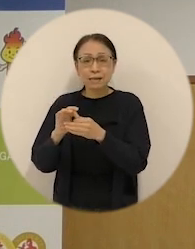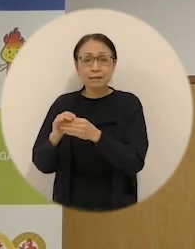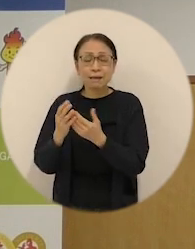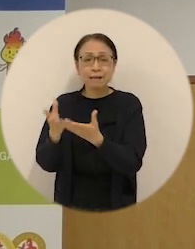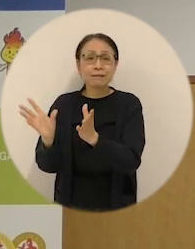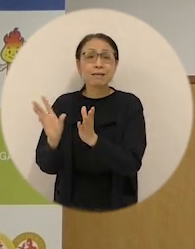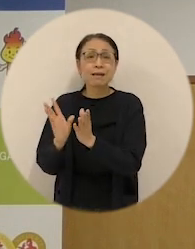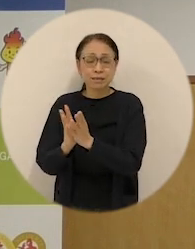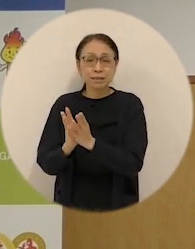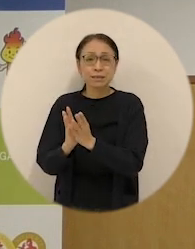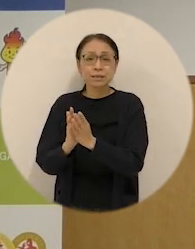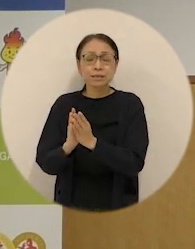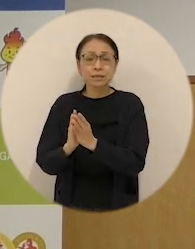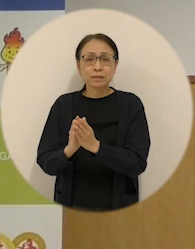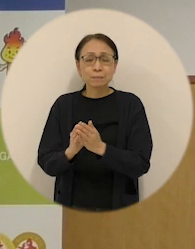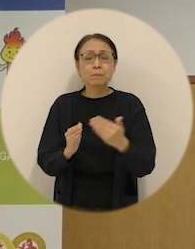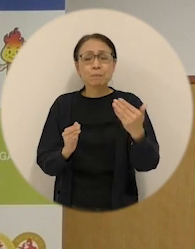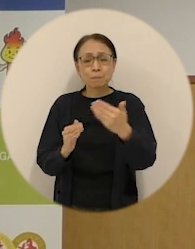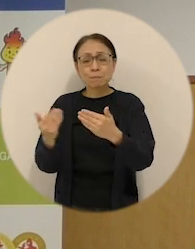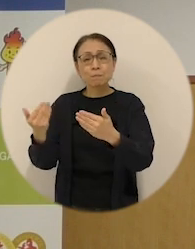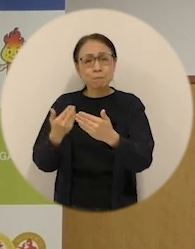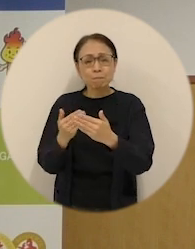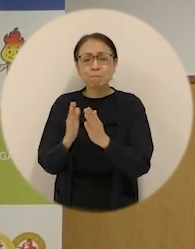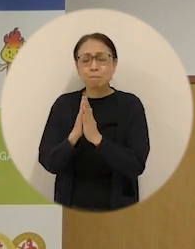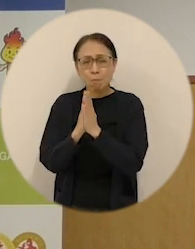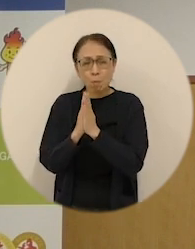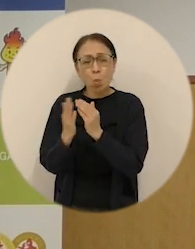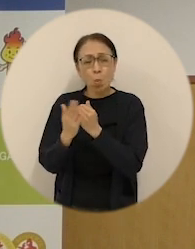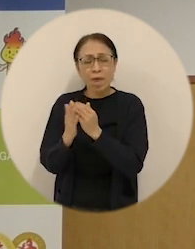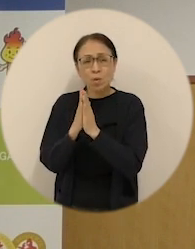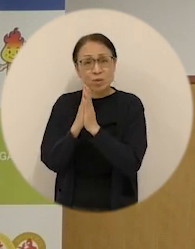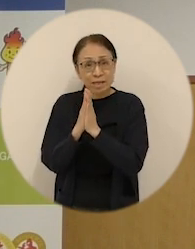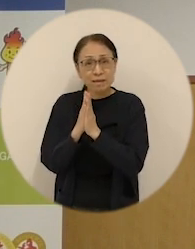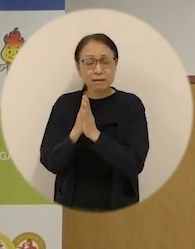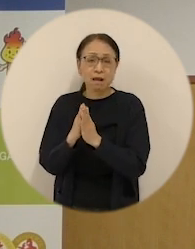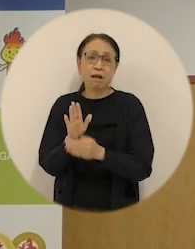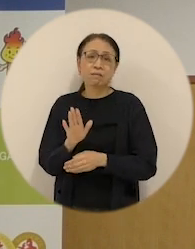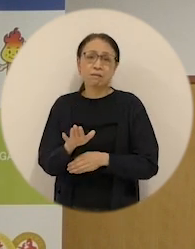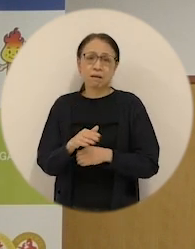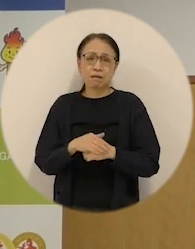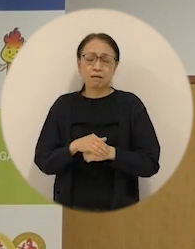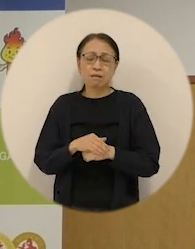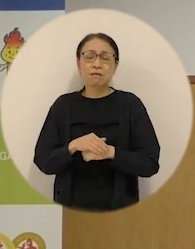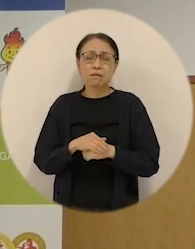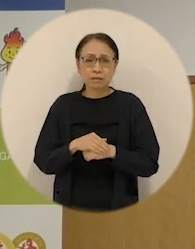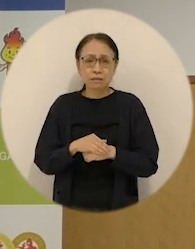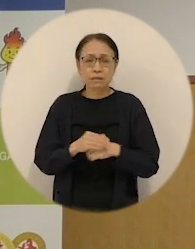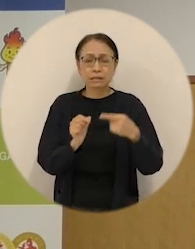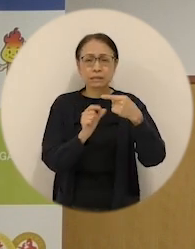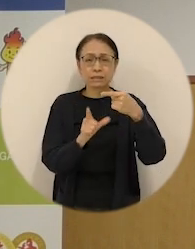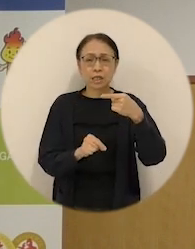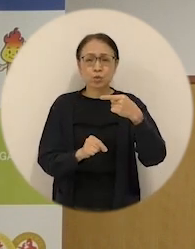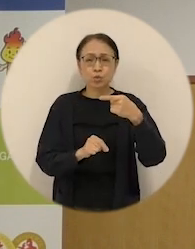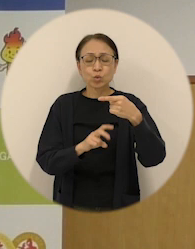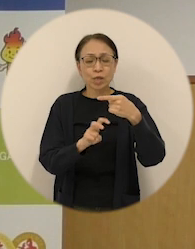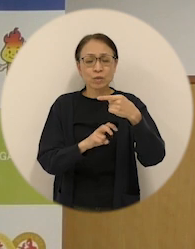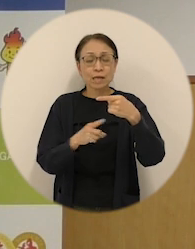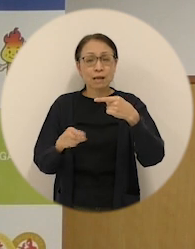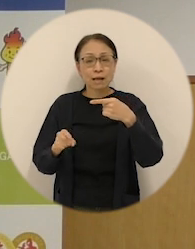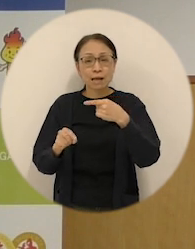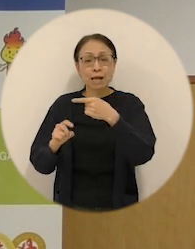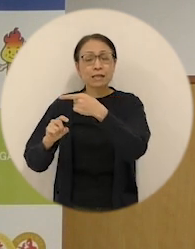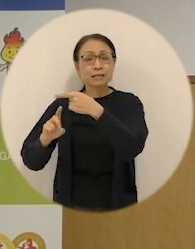て応援要請がありましたことから、先月20日から26日